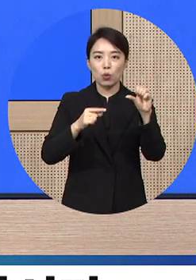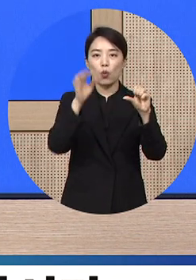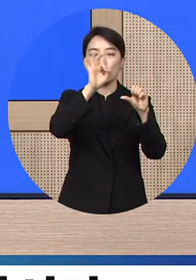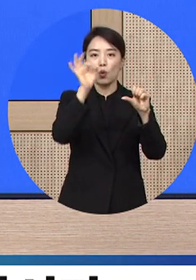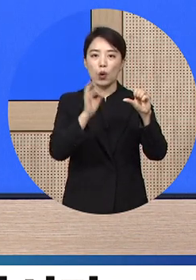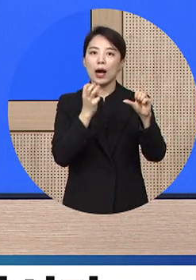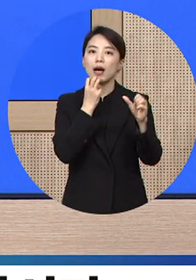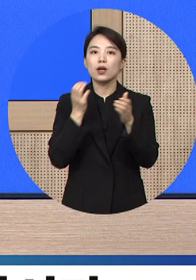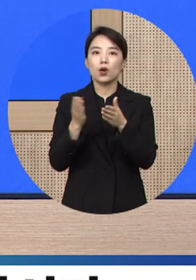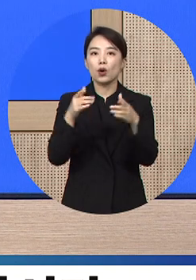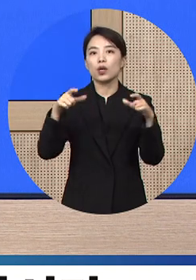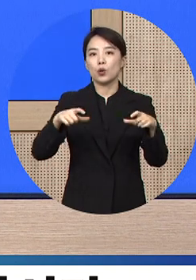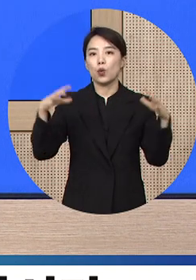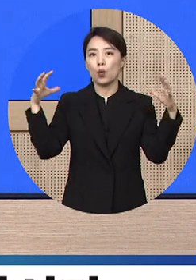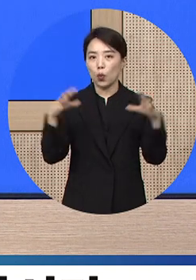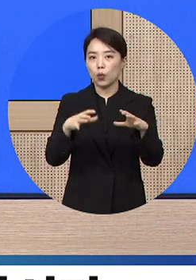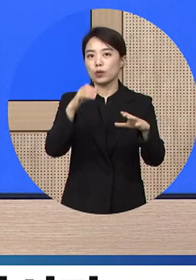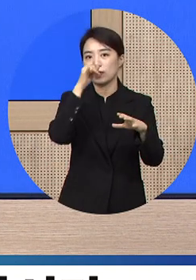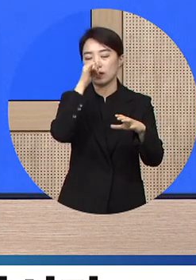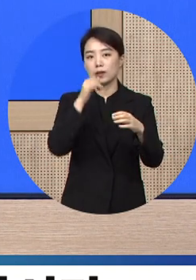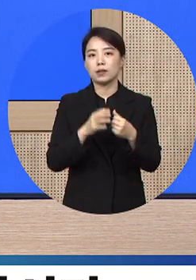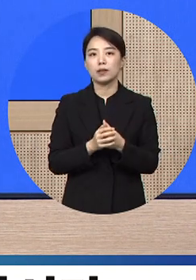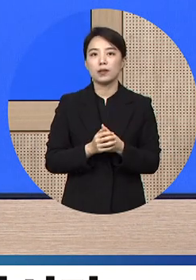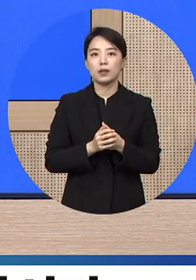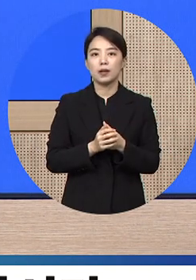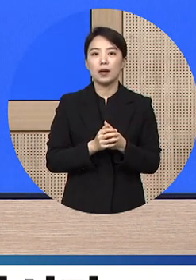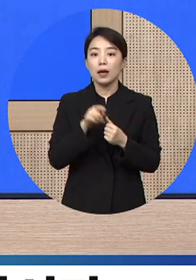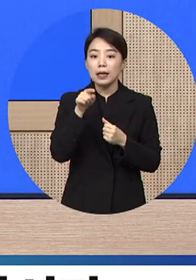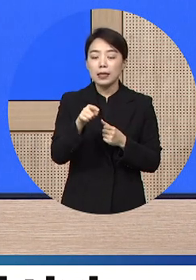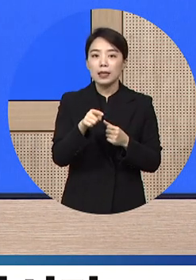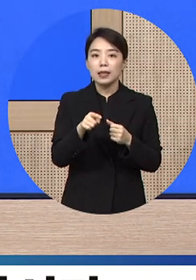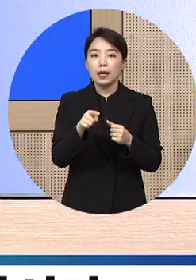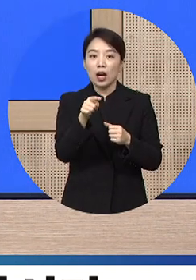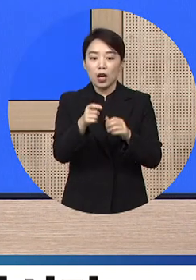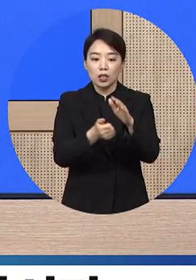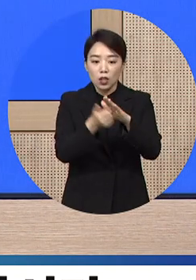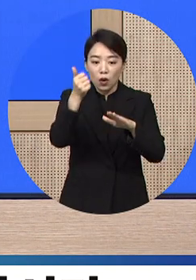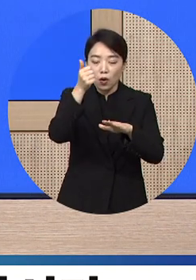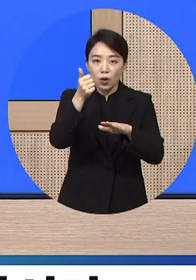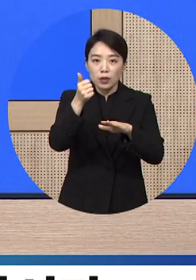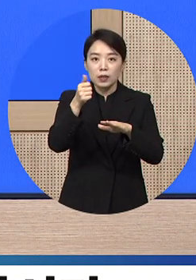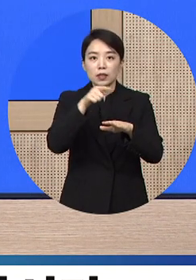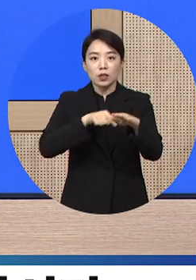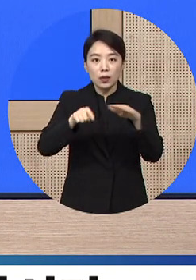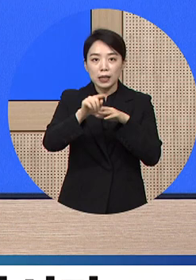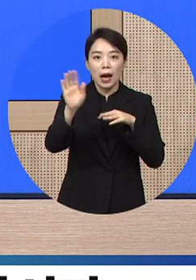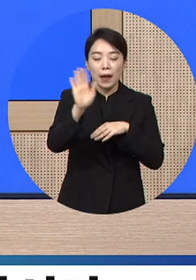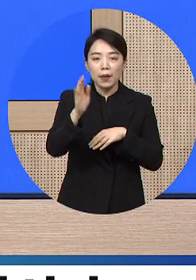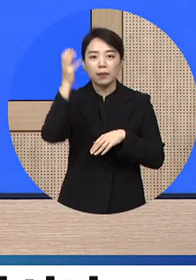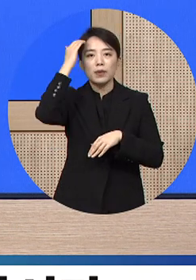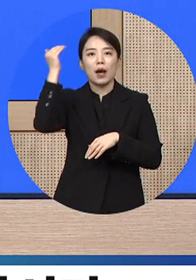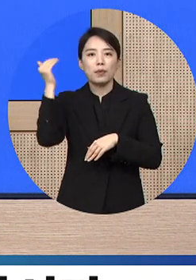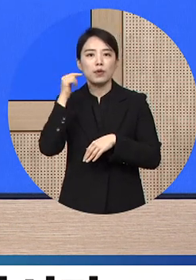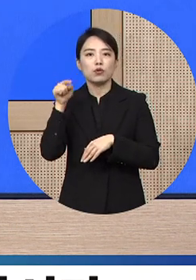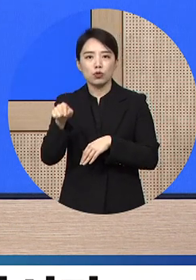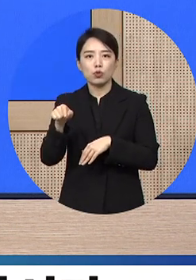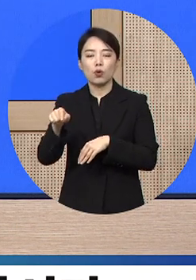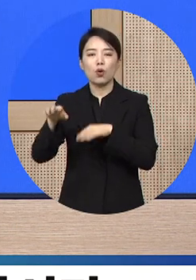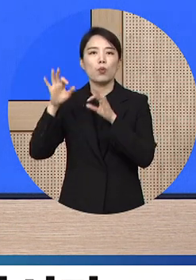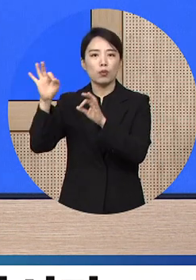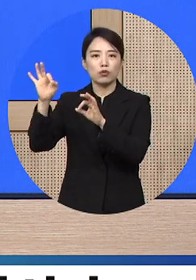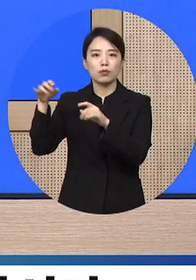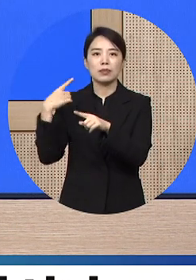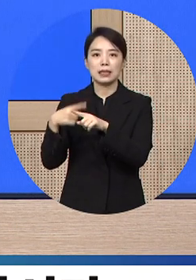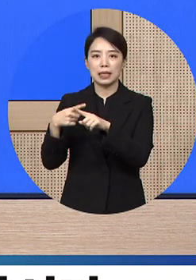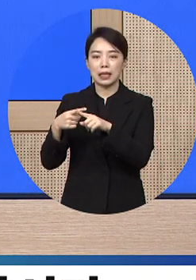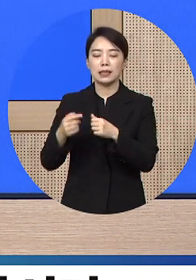있습니다. 경기도의 성장 엔진이 식는다면 대한민국의 성장 엔진이 식는 겁니다. 그렇기 때문에